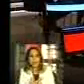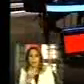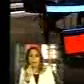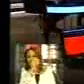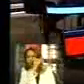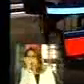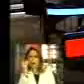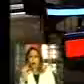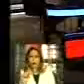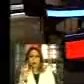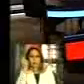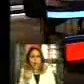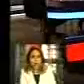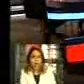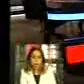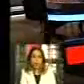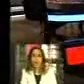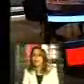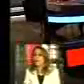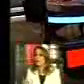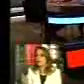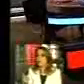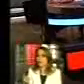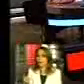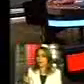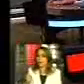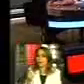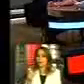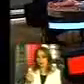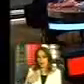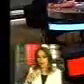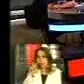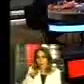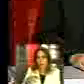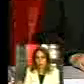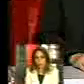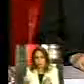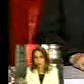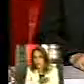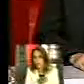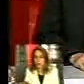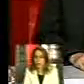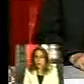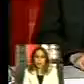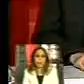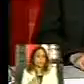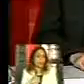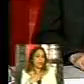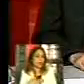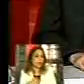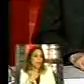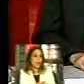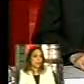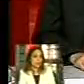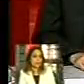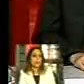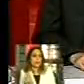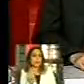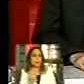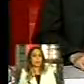אני הסתכלתי על המאמרים שלי. כתבתי בעד הצעדים של יאיר לפיד, בזמנו. אני רוצה להגיד ככה, נתניהו